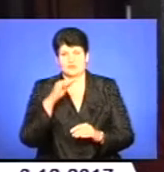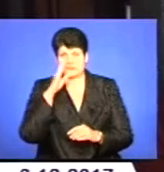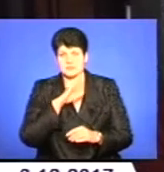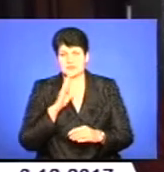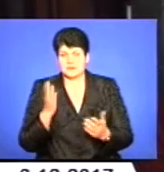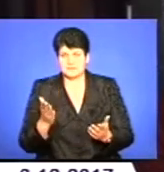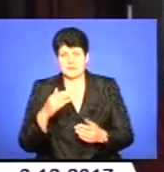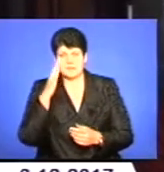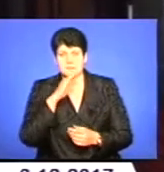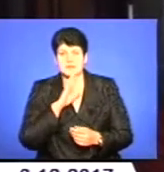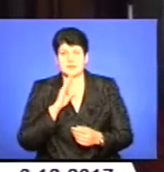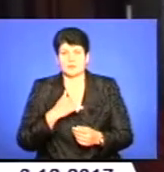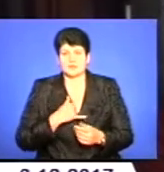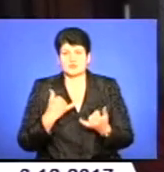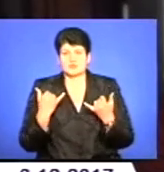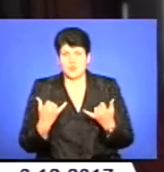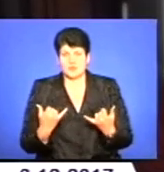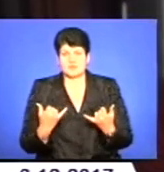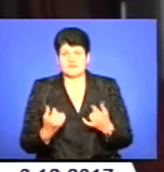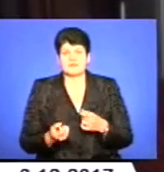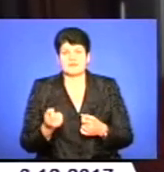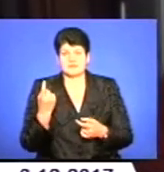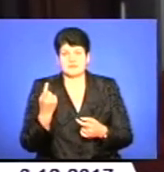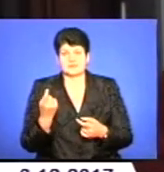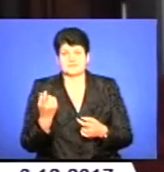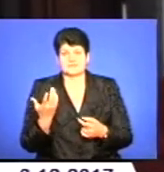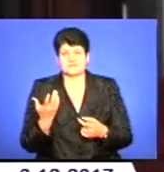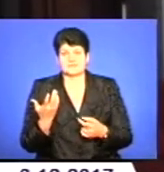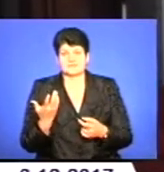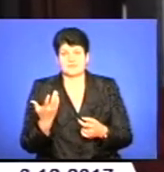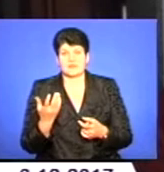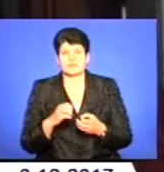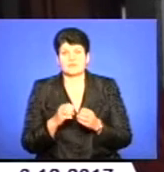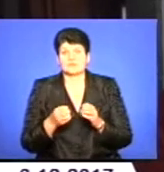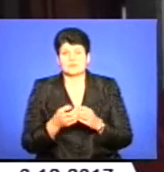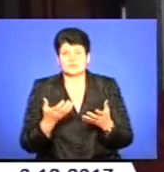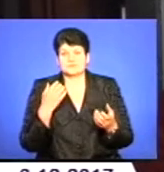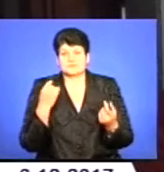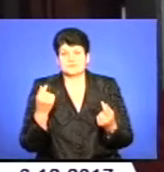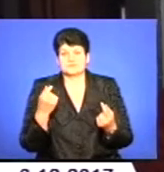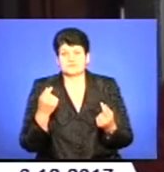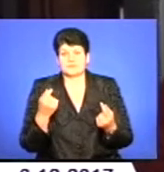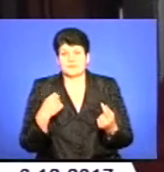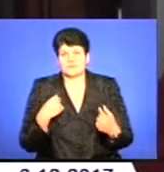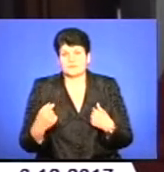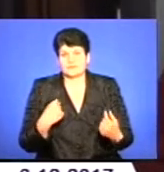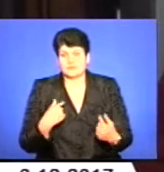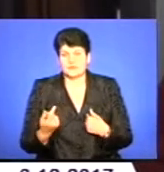Батьки у нас сьогодні виявилися заручниками цієї ситуації, тому що, по суті,